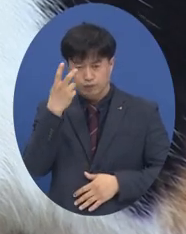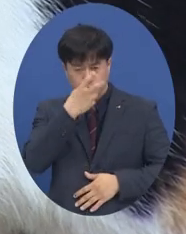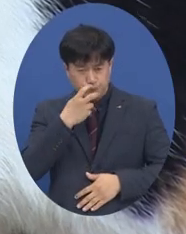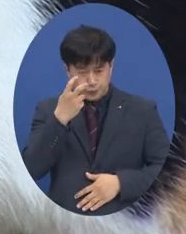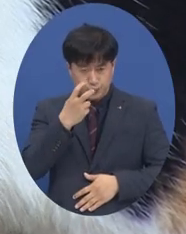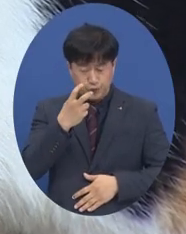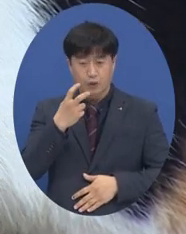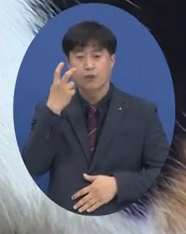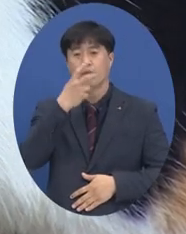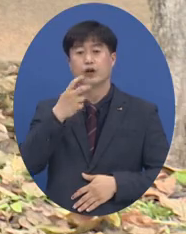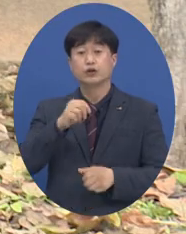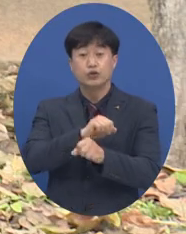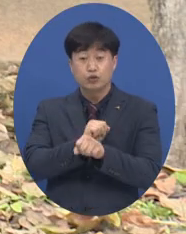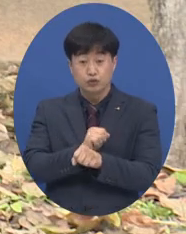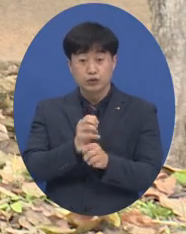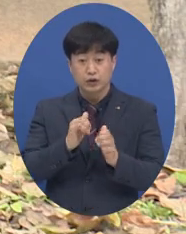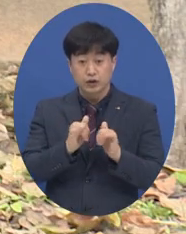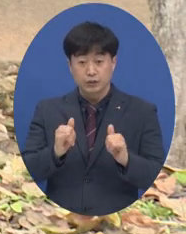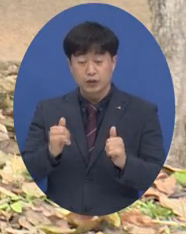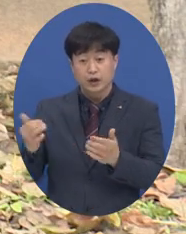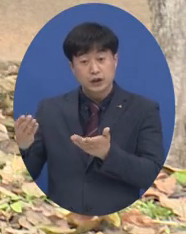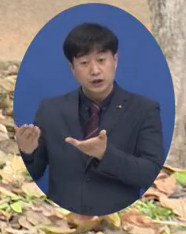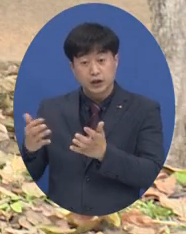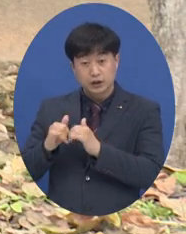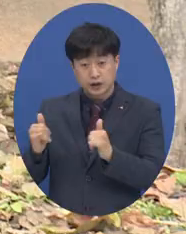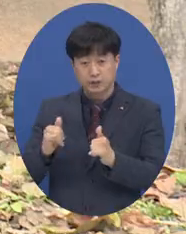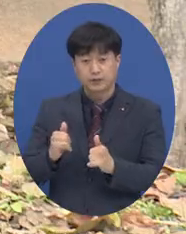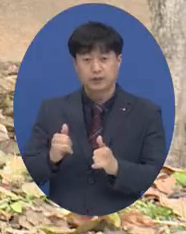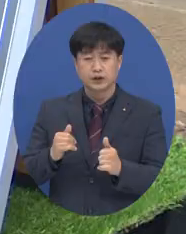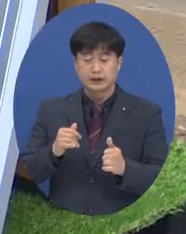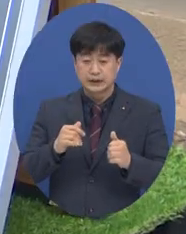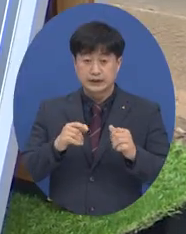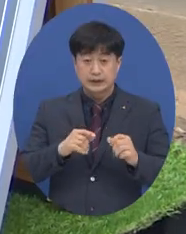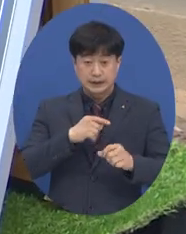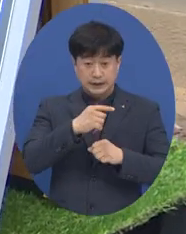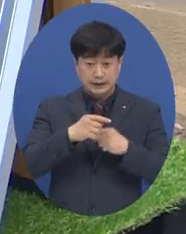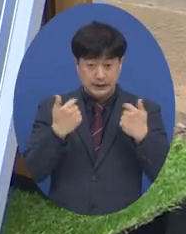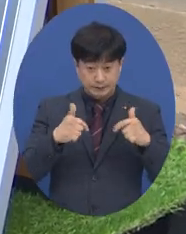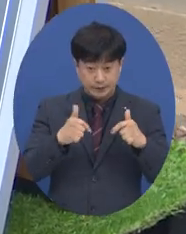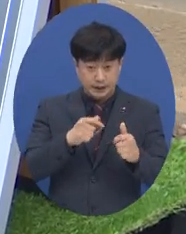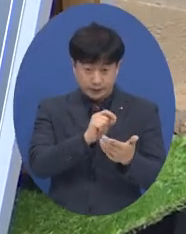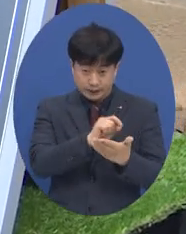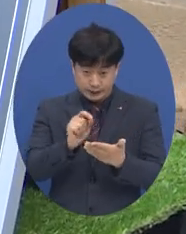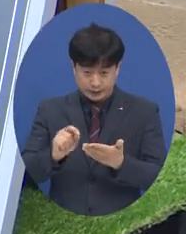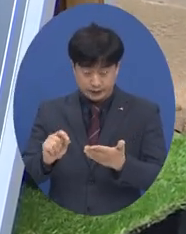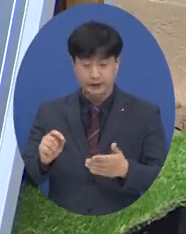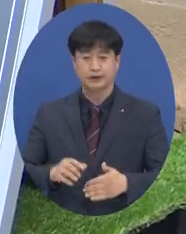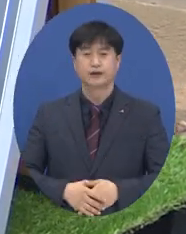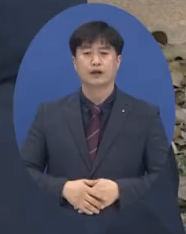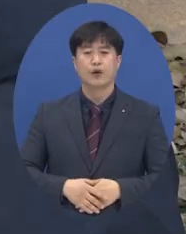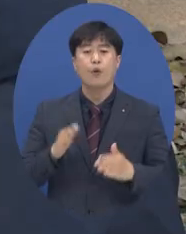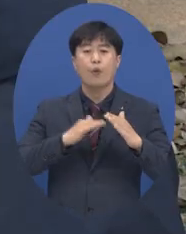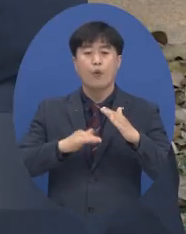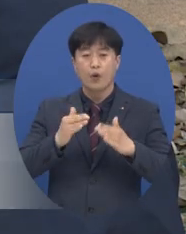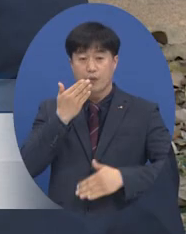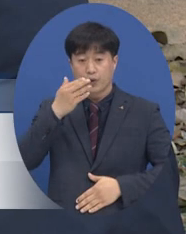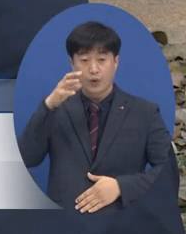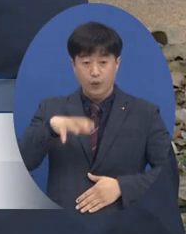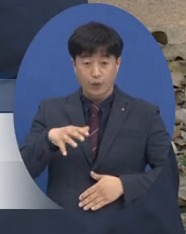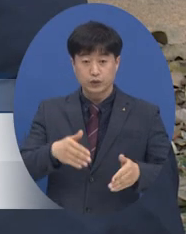관리는 연구원 직원들과 주민들이 일지를 적어가며 함께 합니다 공식 급식소 예